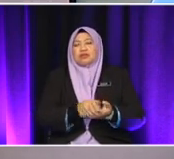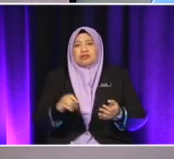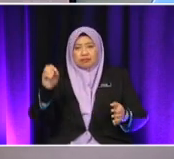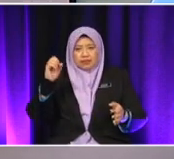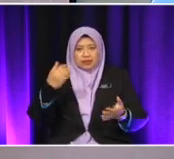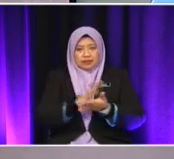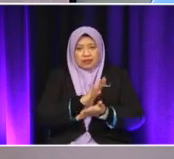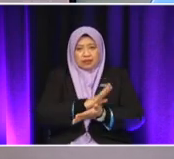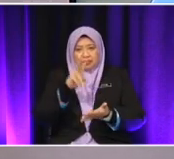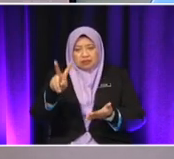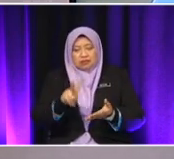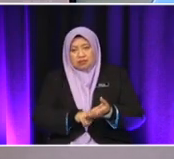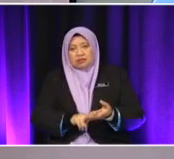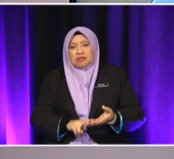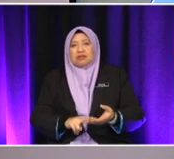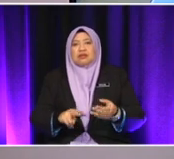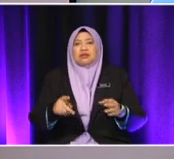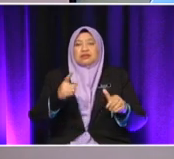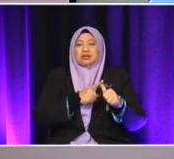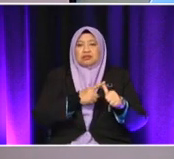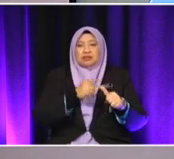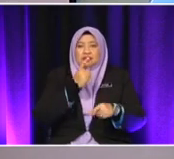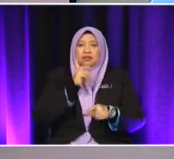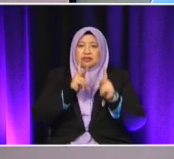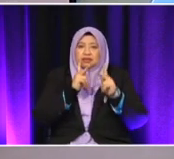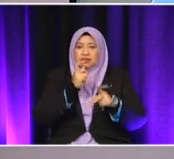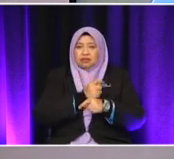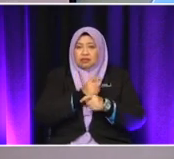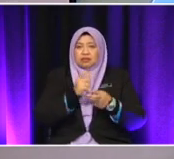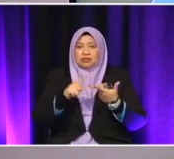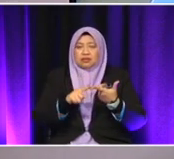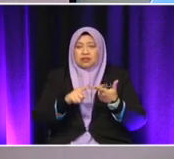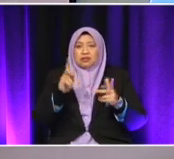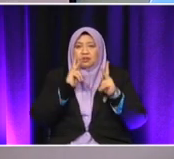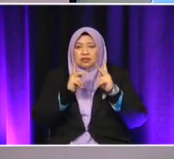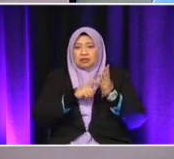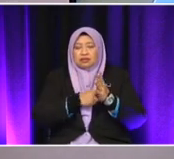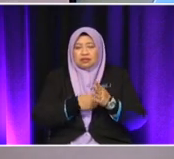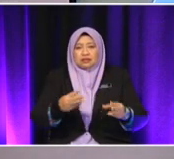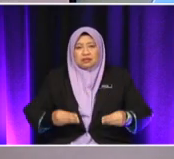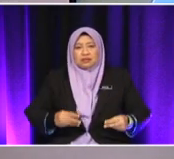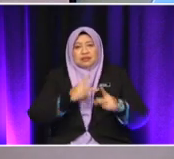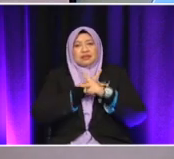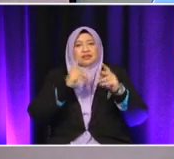kunci dan yang ketiga kuasa bagi setiap soal dan terima kasih